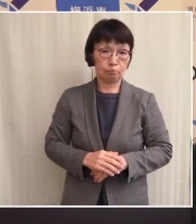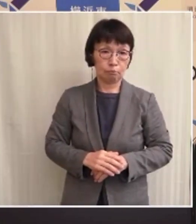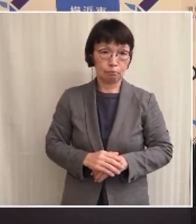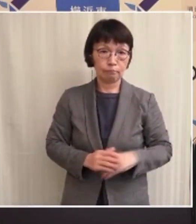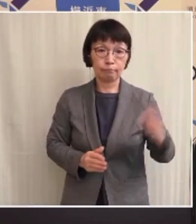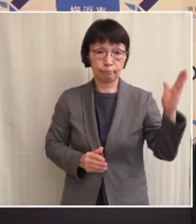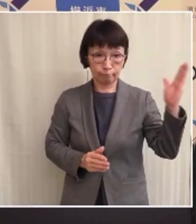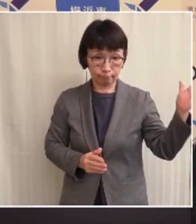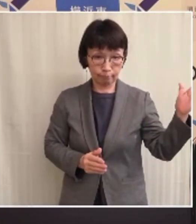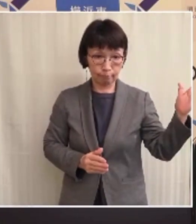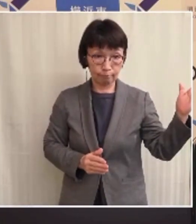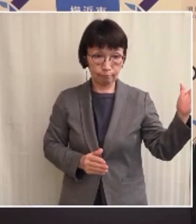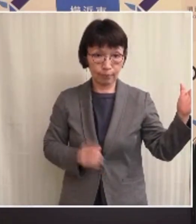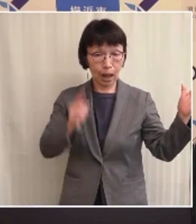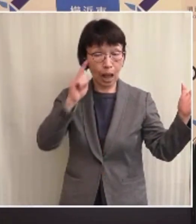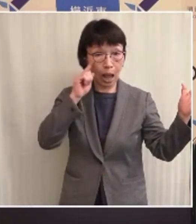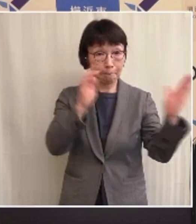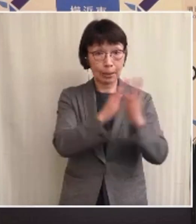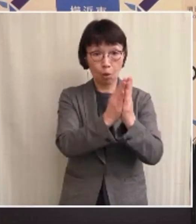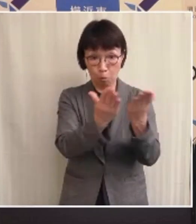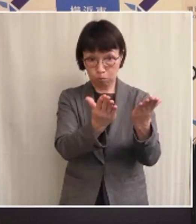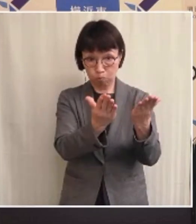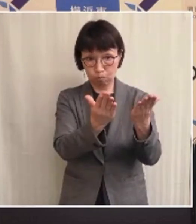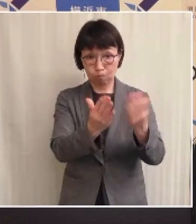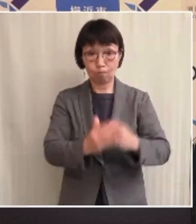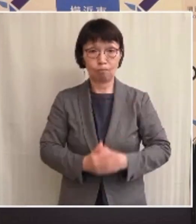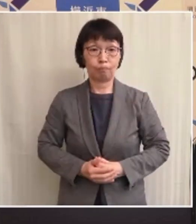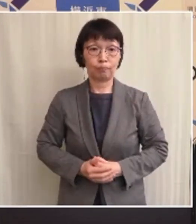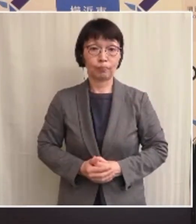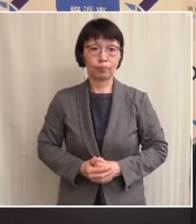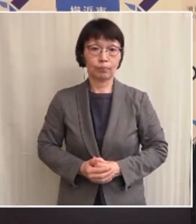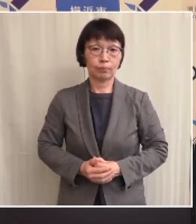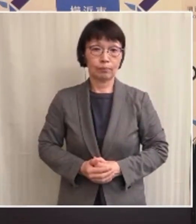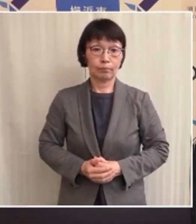ちらがクーポンの見本で、ございます。